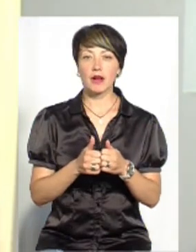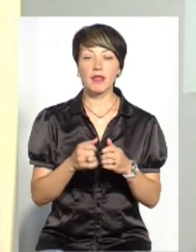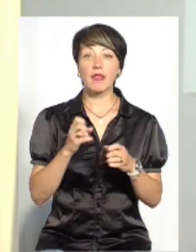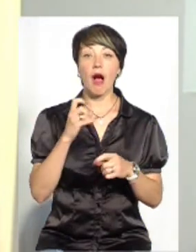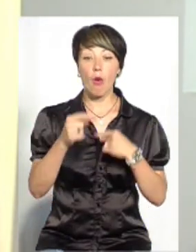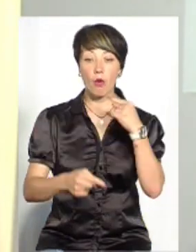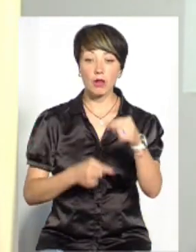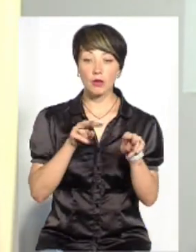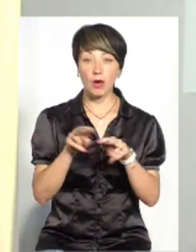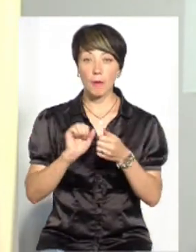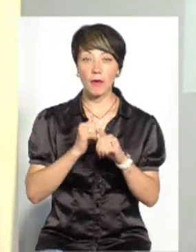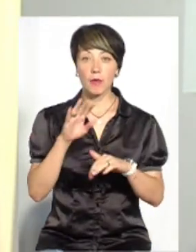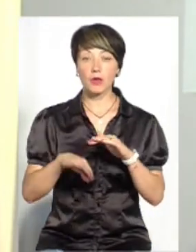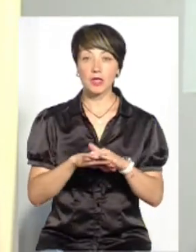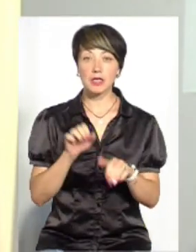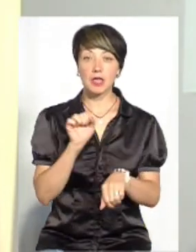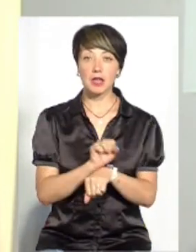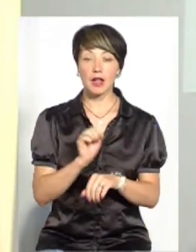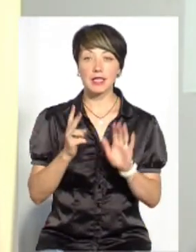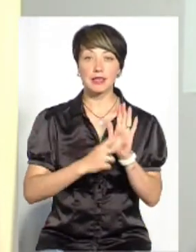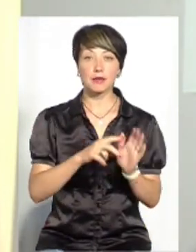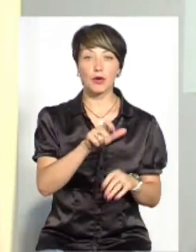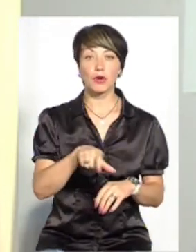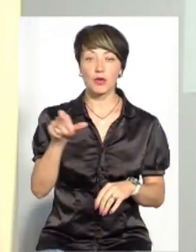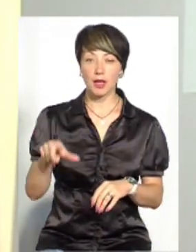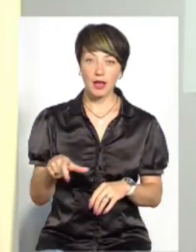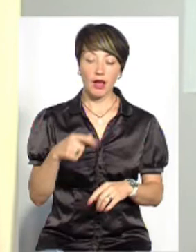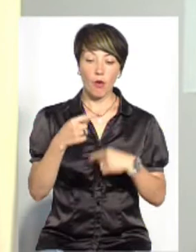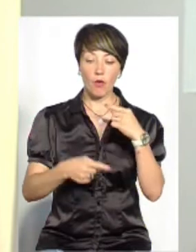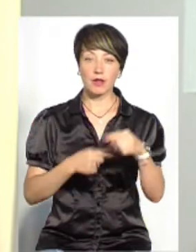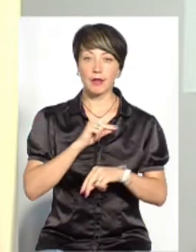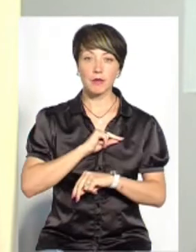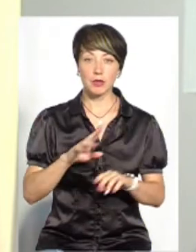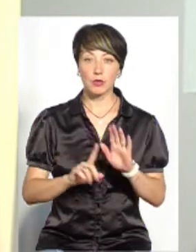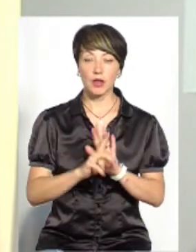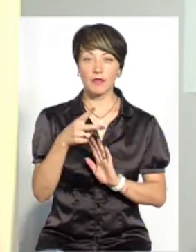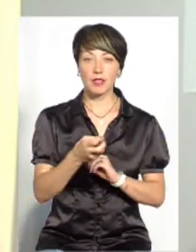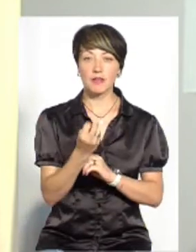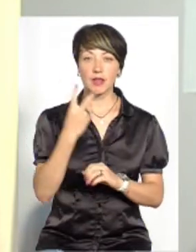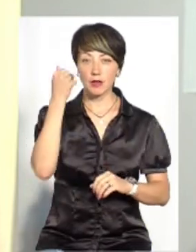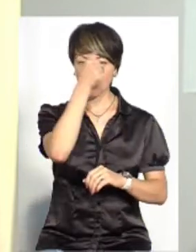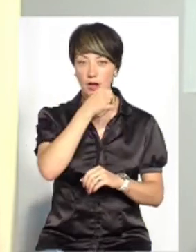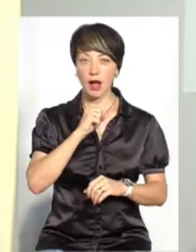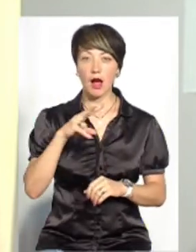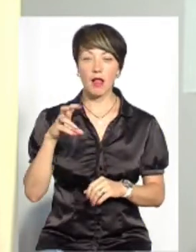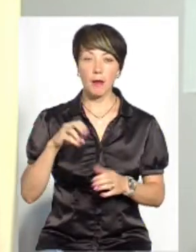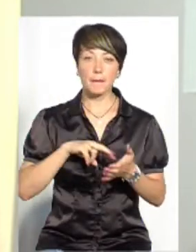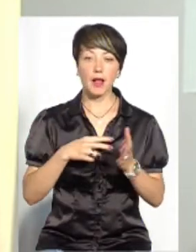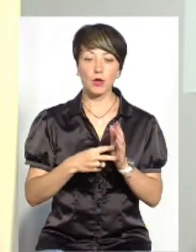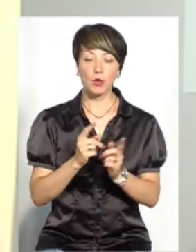Кам'янці-Подільському застряло 7 людей. Схоже, колесо у Хмельницькому не працює з 2012 року, проте його